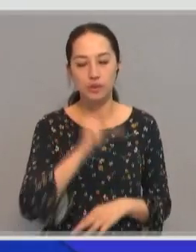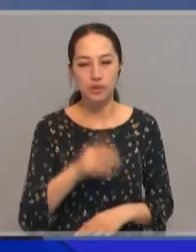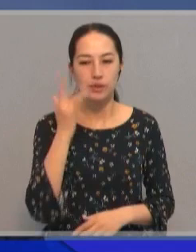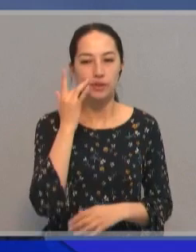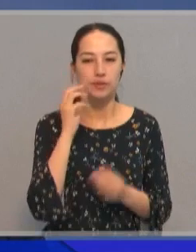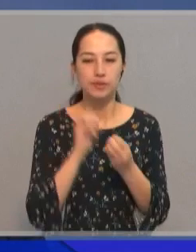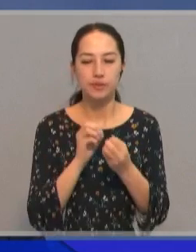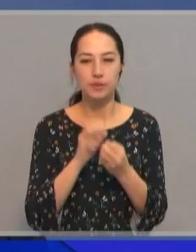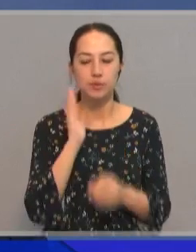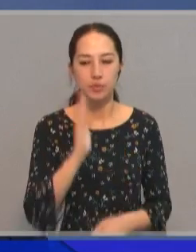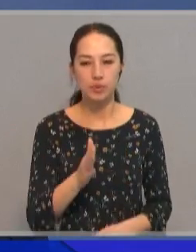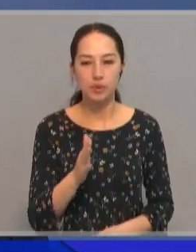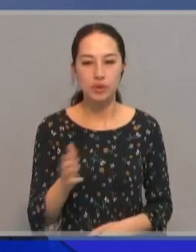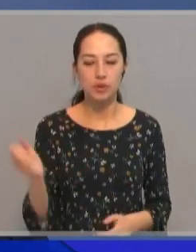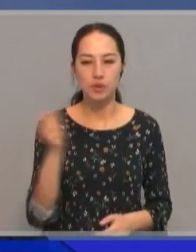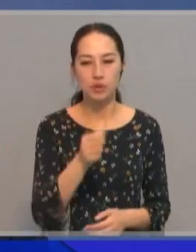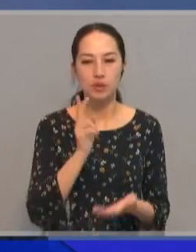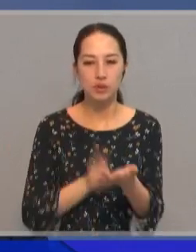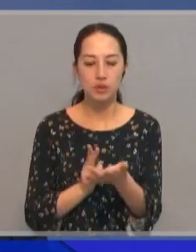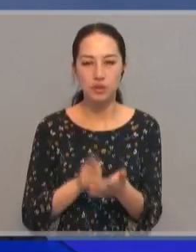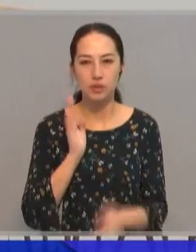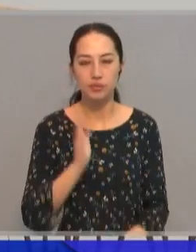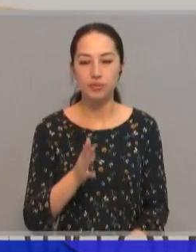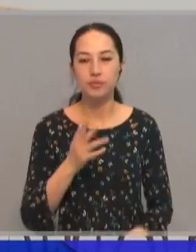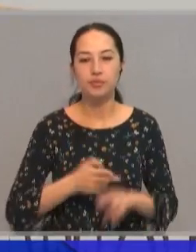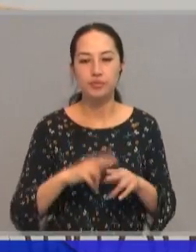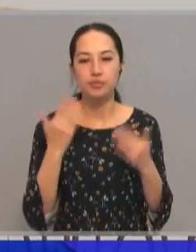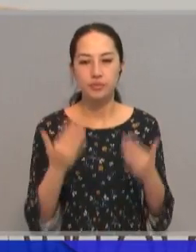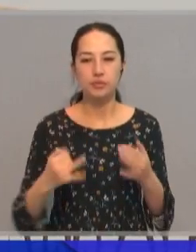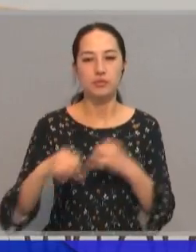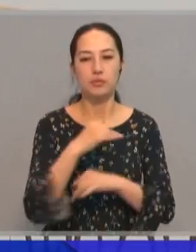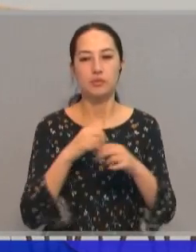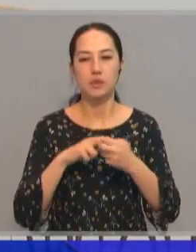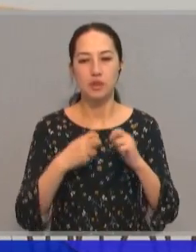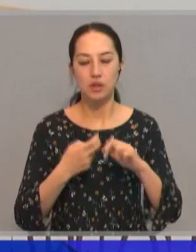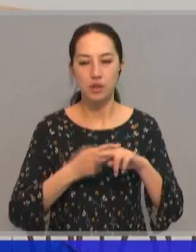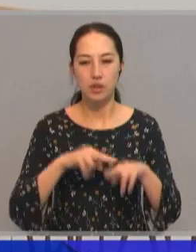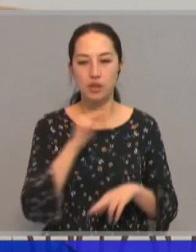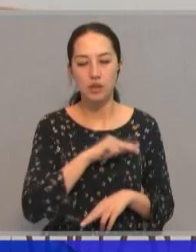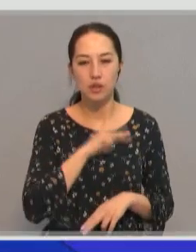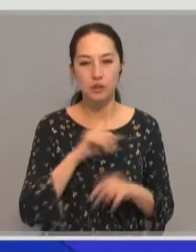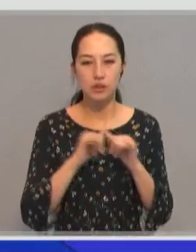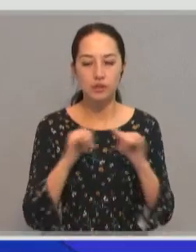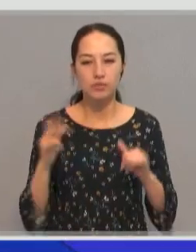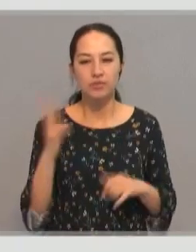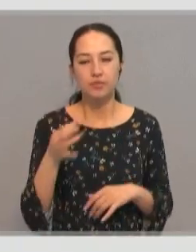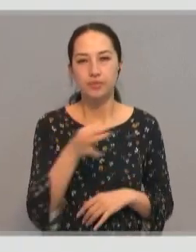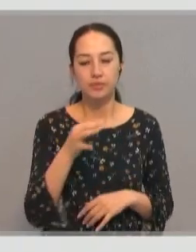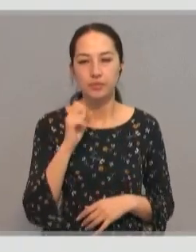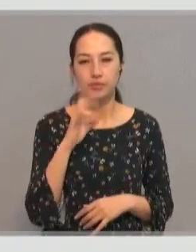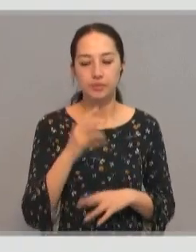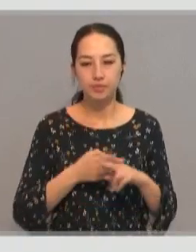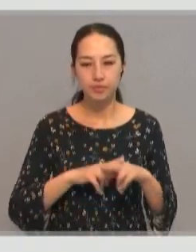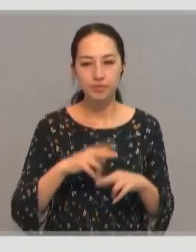әдеп кеңесінде ортаға салынатын болады. Бүгінгі жиында көтерілген мәселе бойынша жұмысты жүйелеу аудан әкімдерінің тікелей